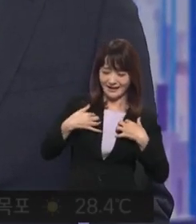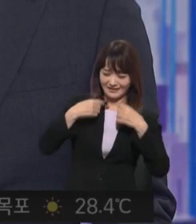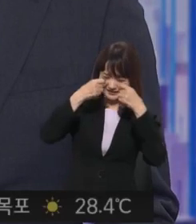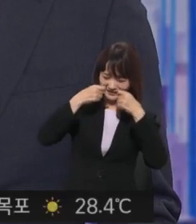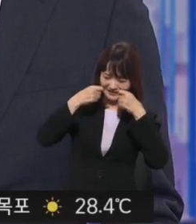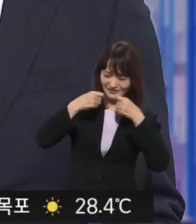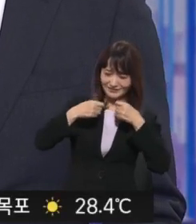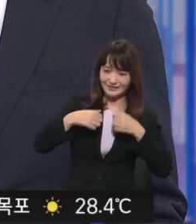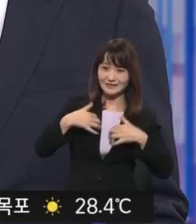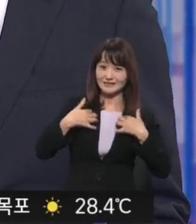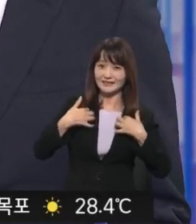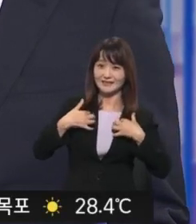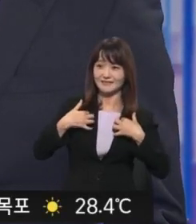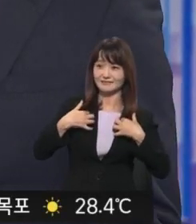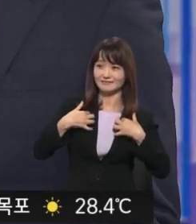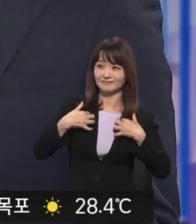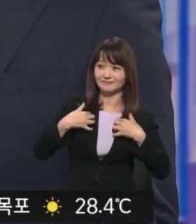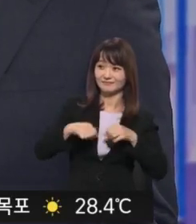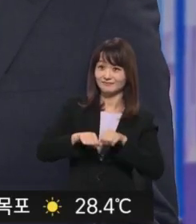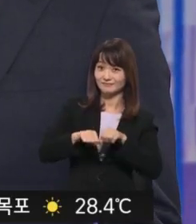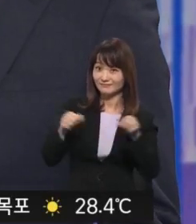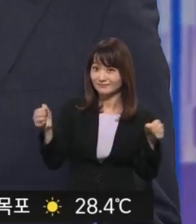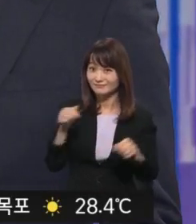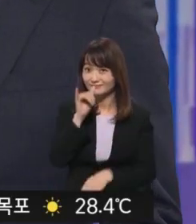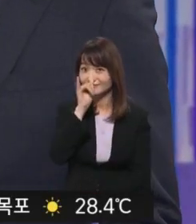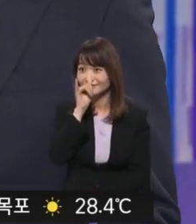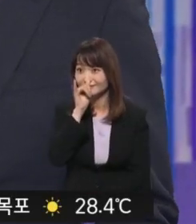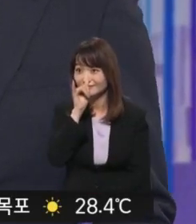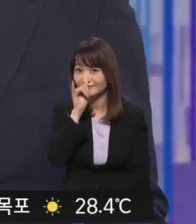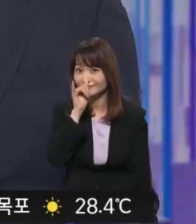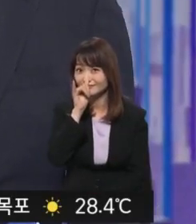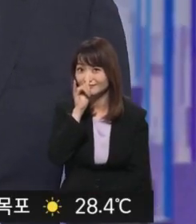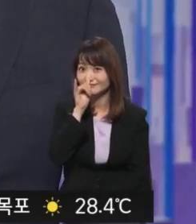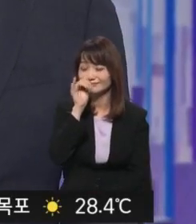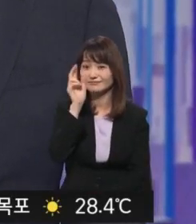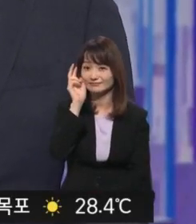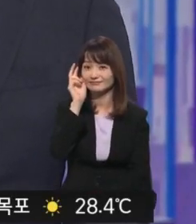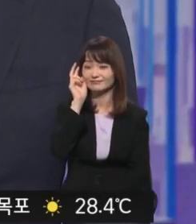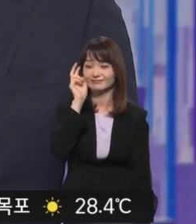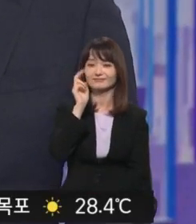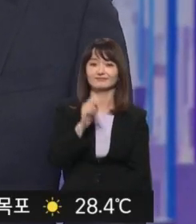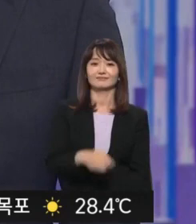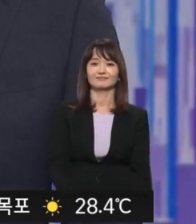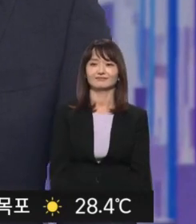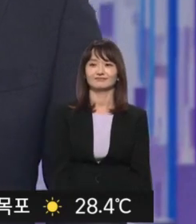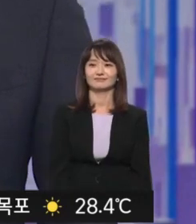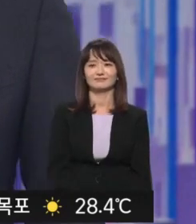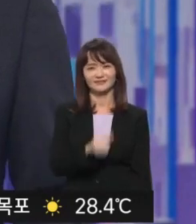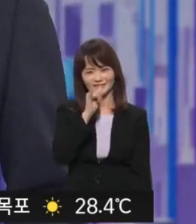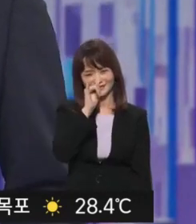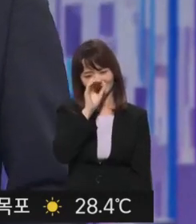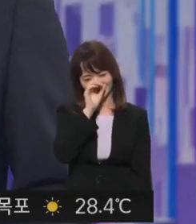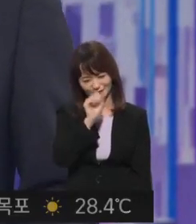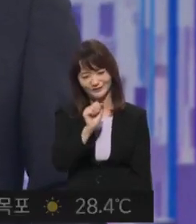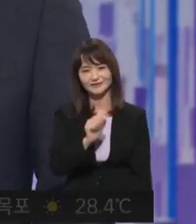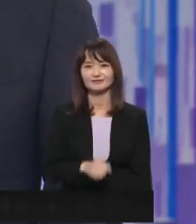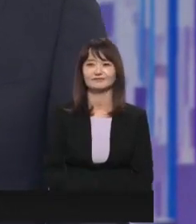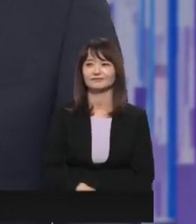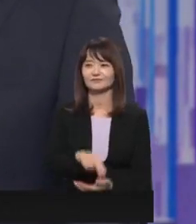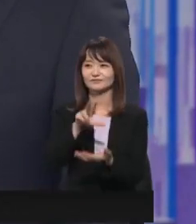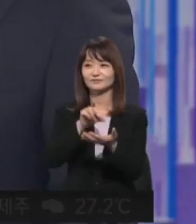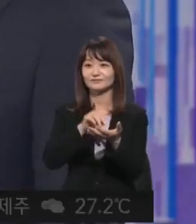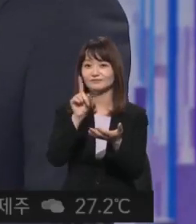반응 있었어요 네 그렇군요 네 있었겠죠 있었다고 생각합니다 있었음 좋겠네요 함체 오늘 무슨